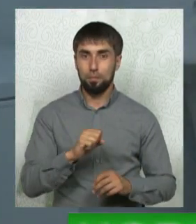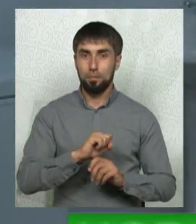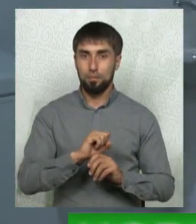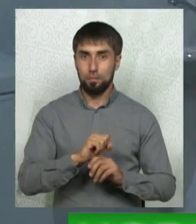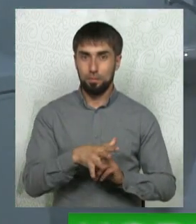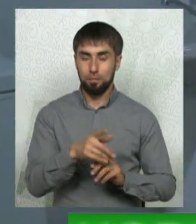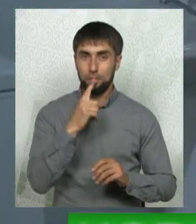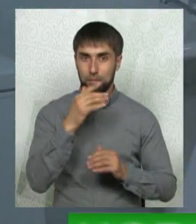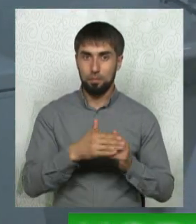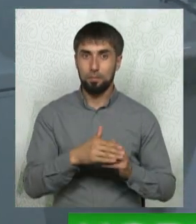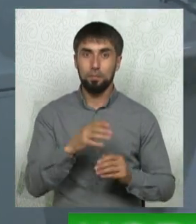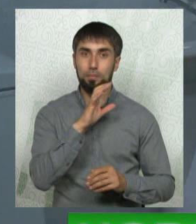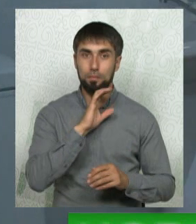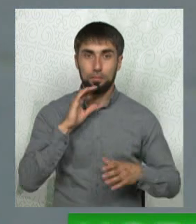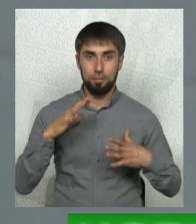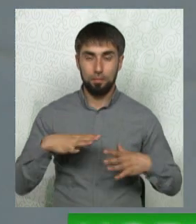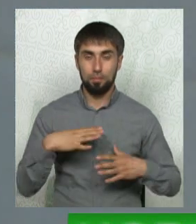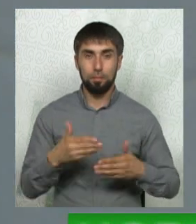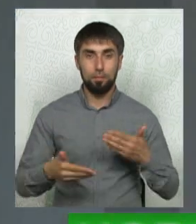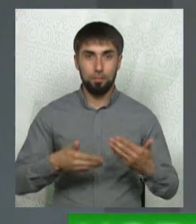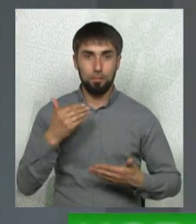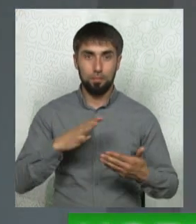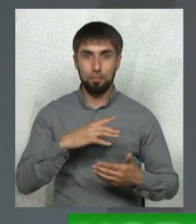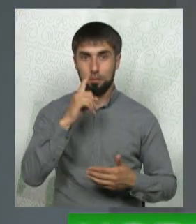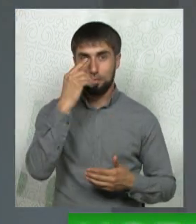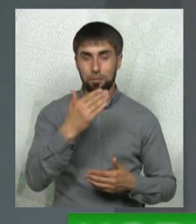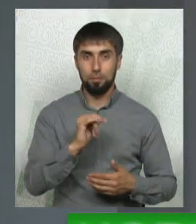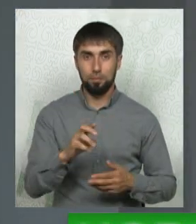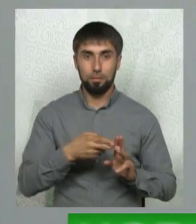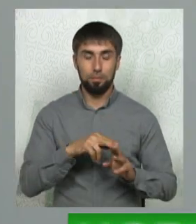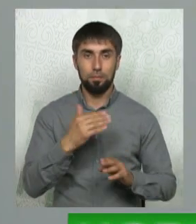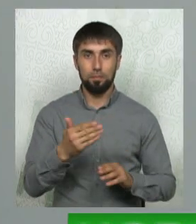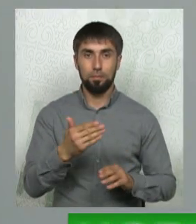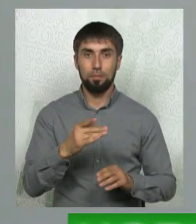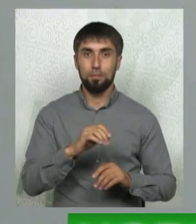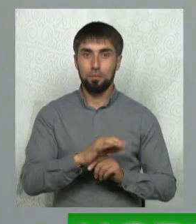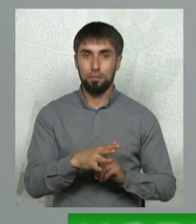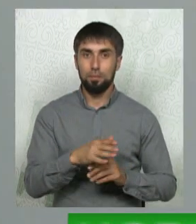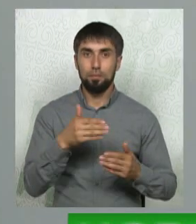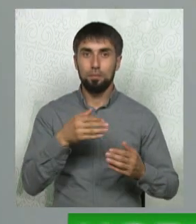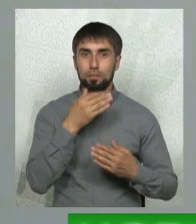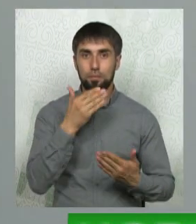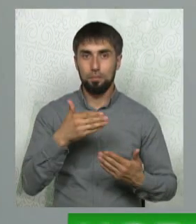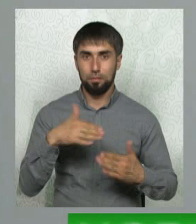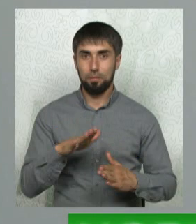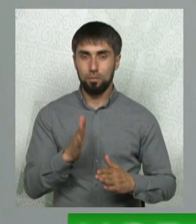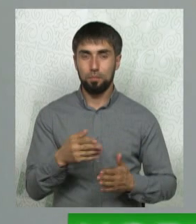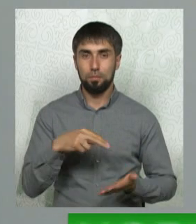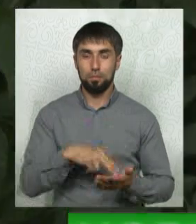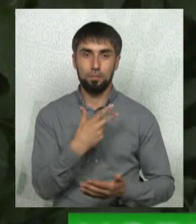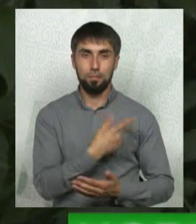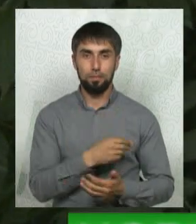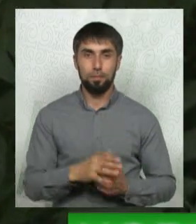на подходе, и накануне на Северном Кавказе выявили индийский штамм этого вируса, единственным решением должна стать